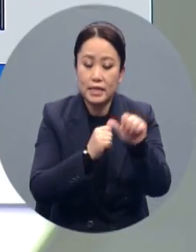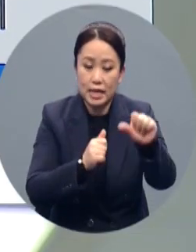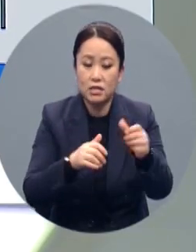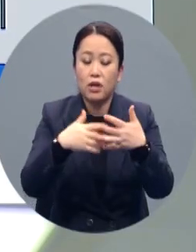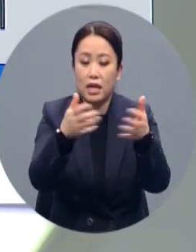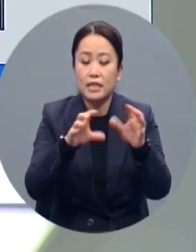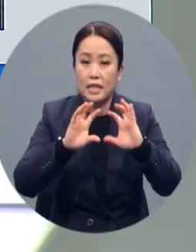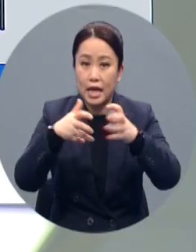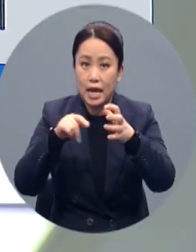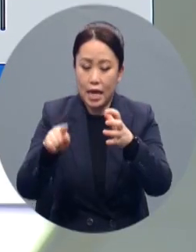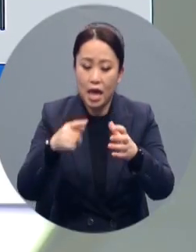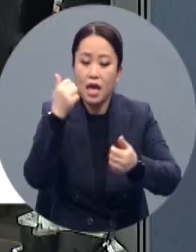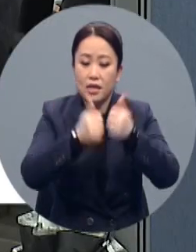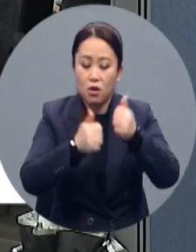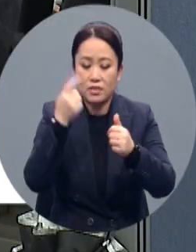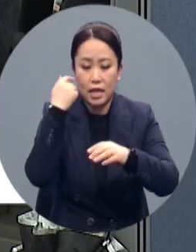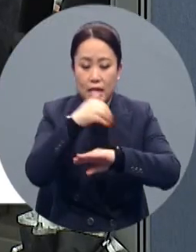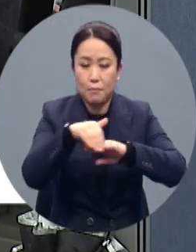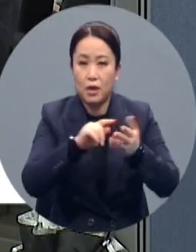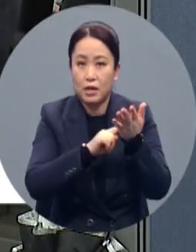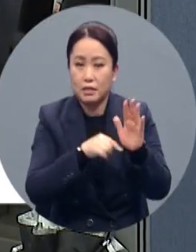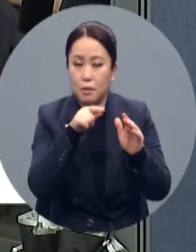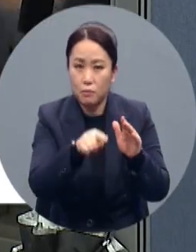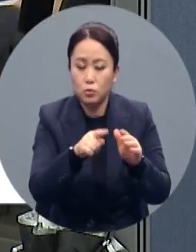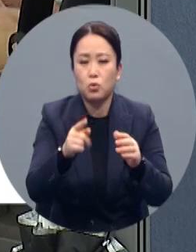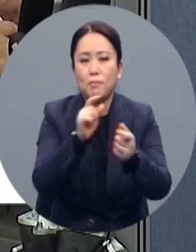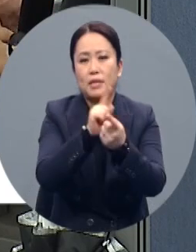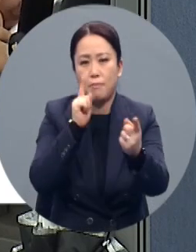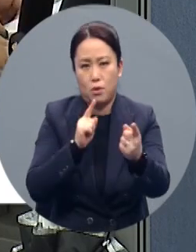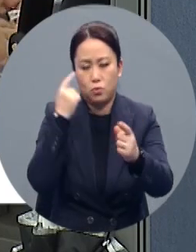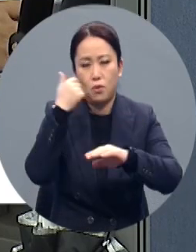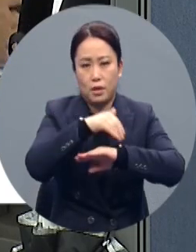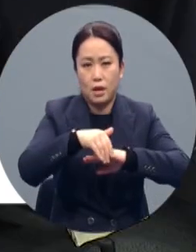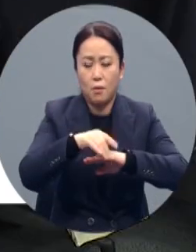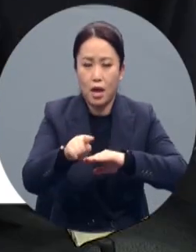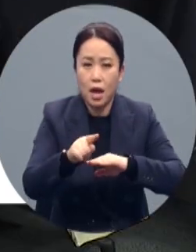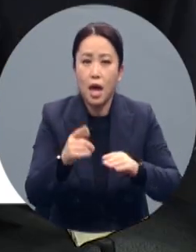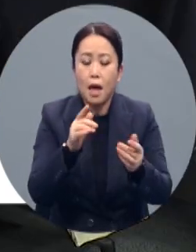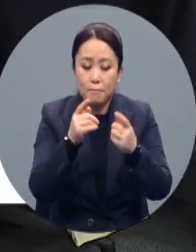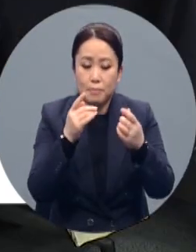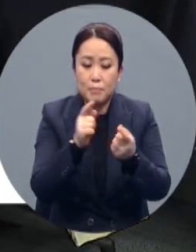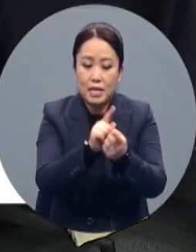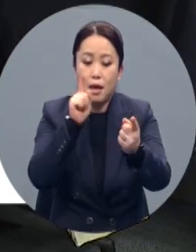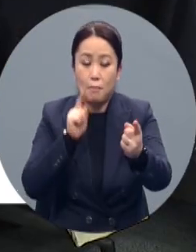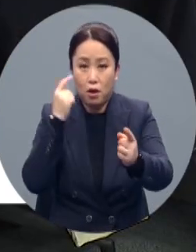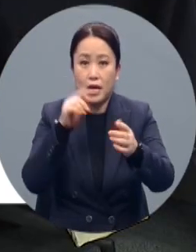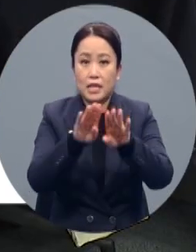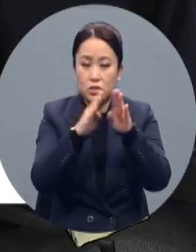프레젠테이션도 비대면으로 진행될 계획입니다. 부산시는 비대면 개최 방침에